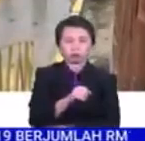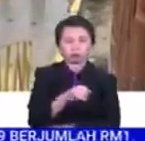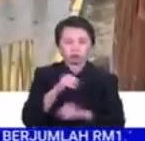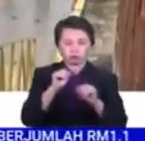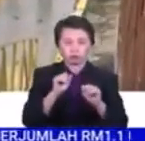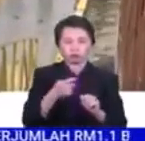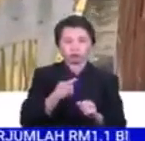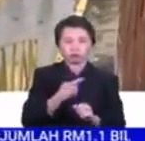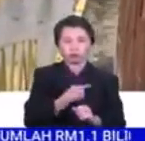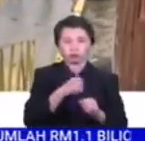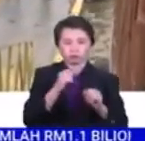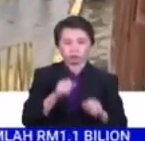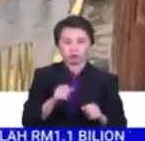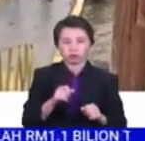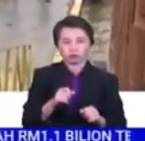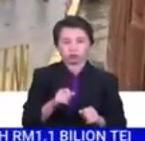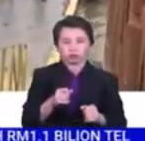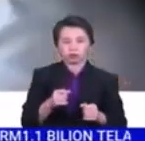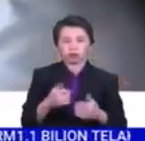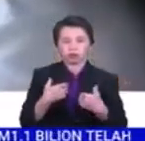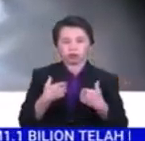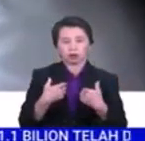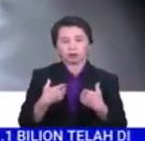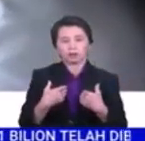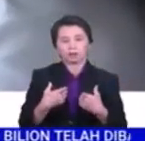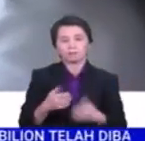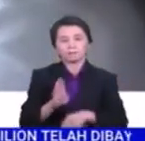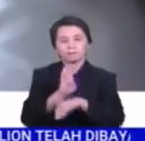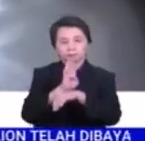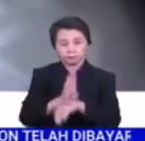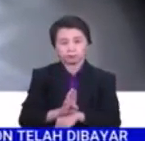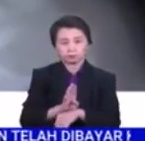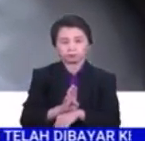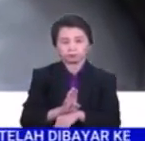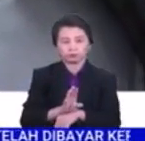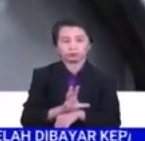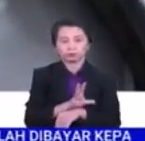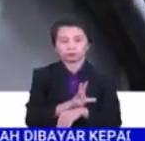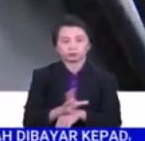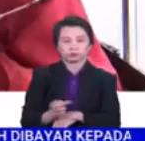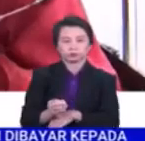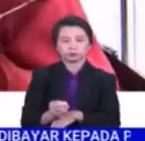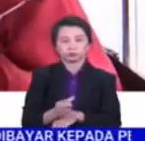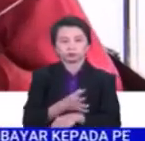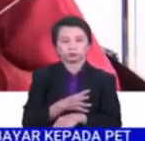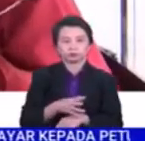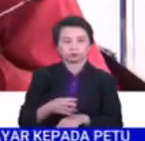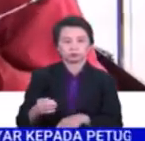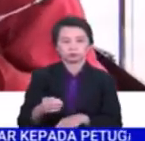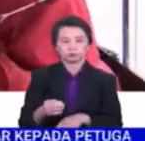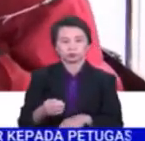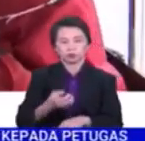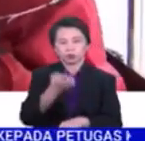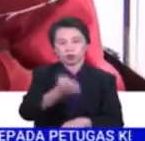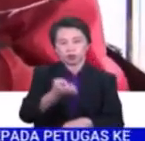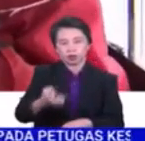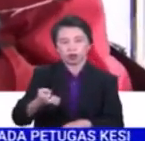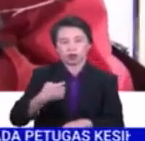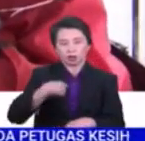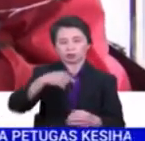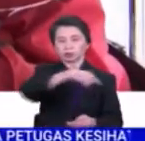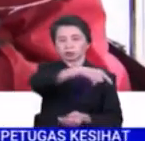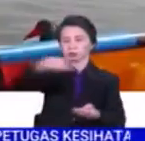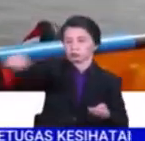kita juga secara tak langsung terdedah kepada budaya dan juga cultural element yang ada di